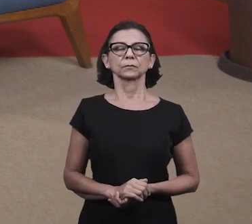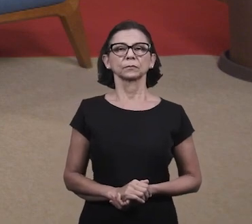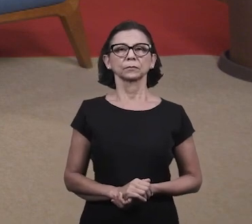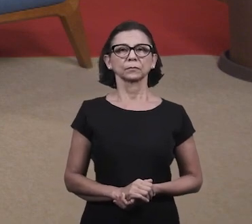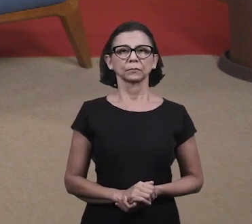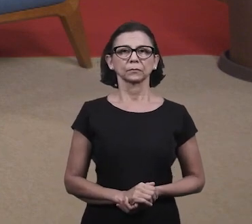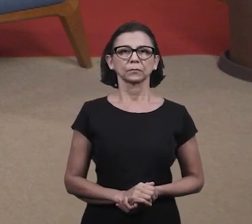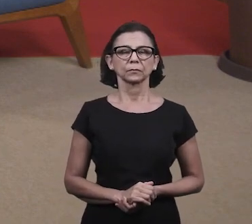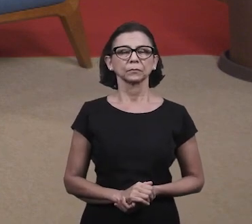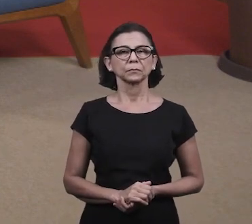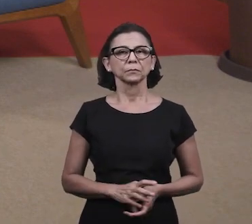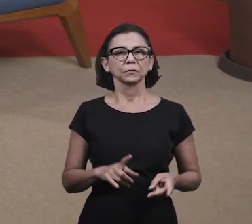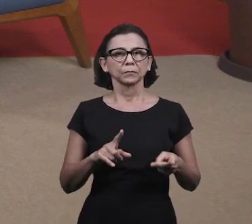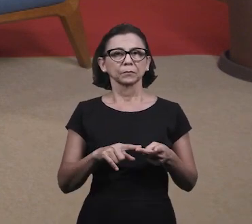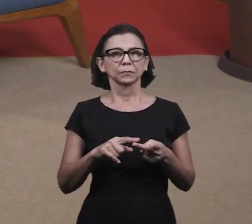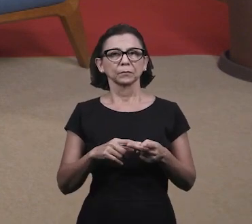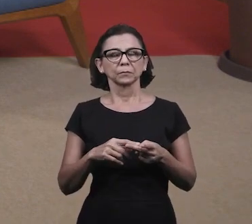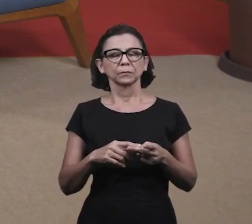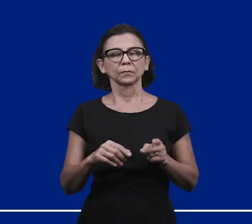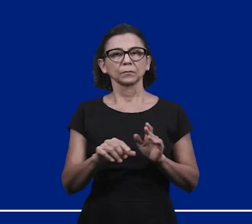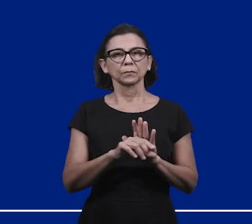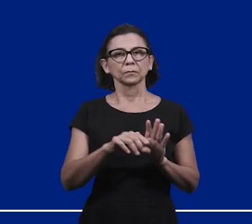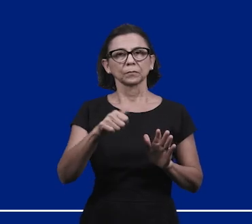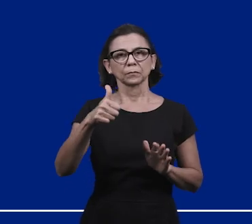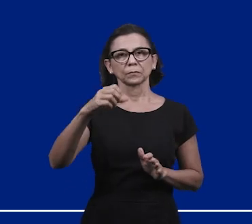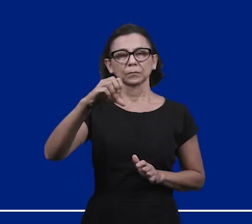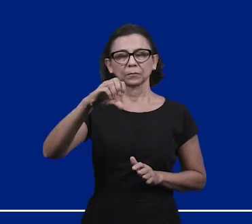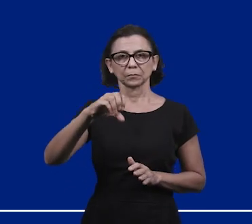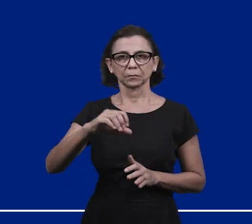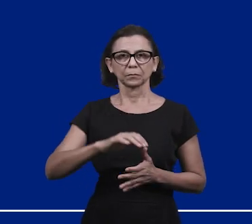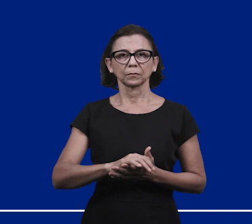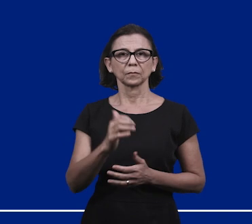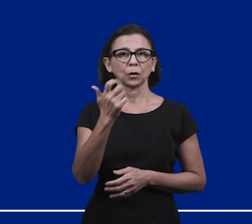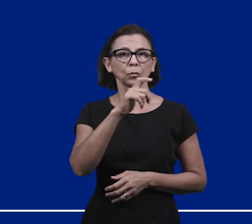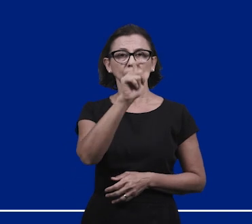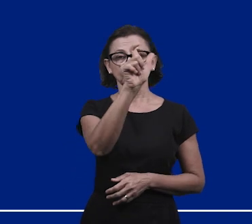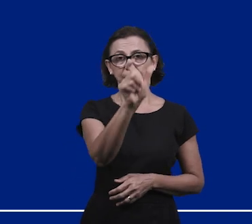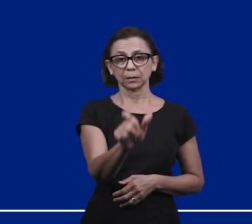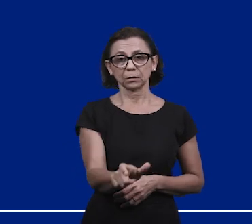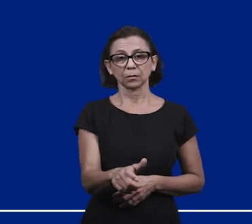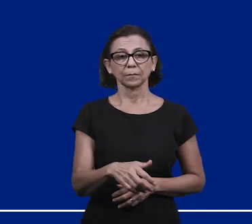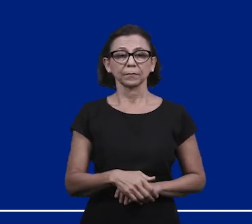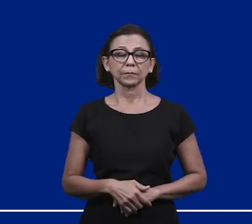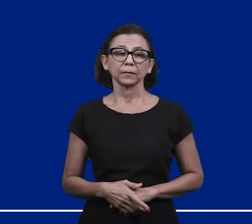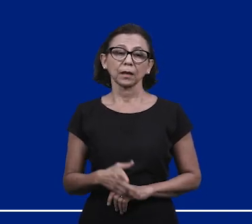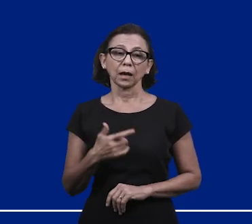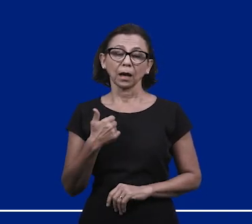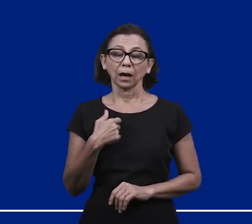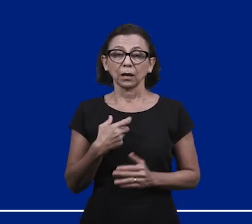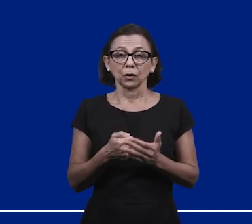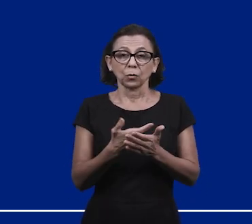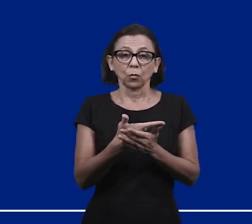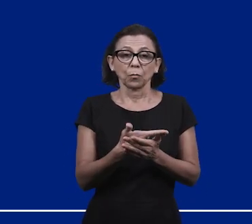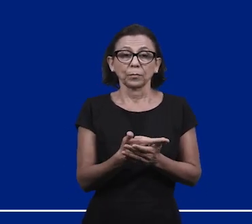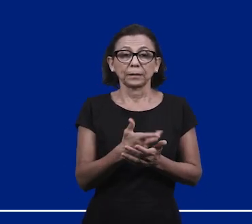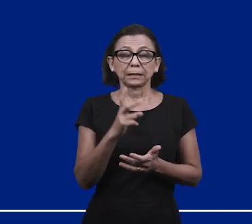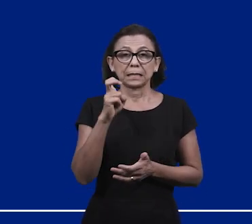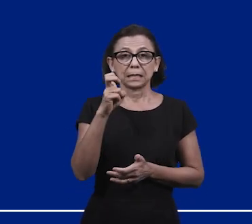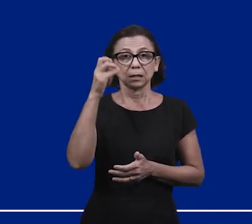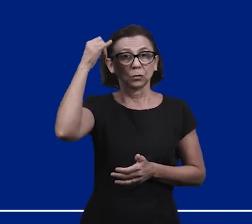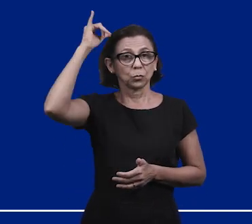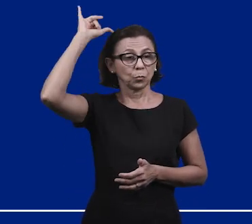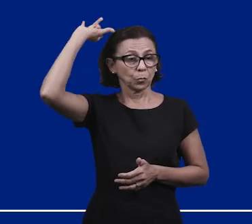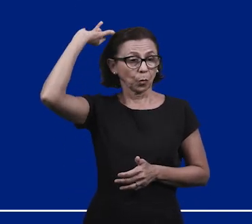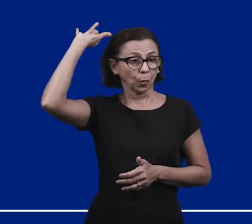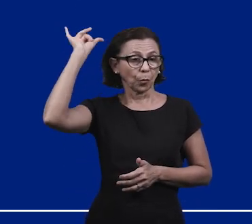verset. Daniel a déjà cité qui dit, et l'autre, c'est-à-dire une deuxième personne, a dit, j'ai acheté 5